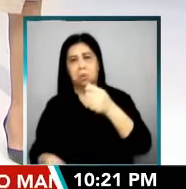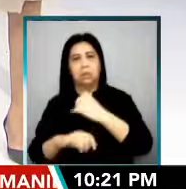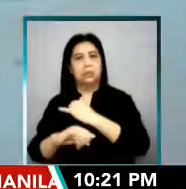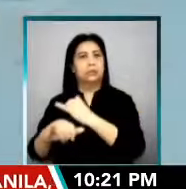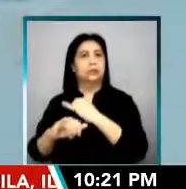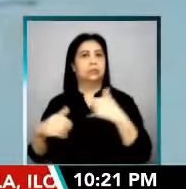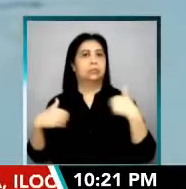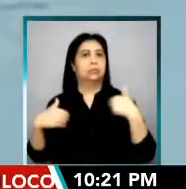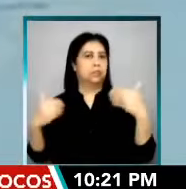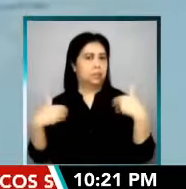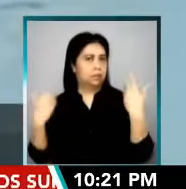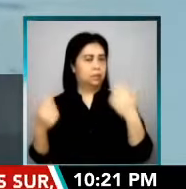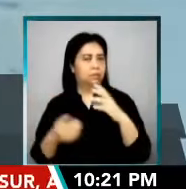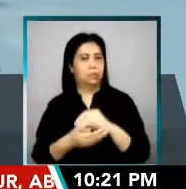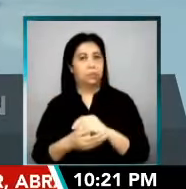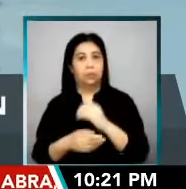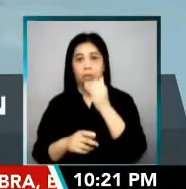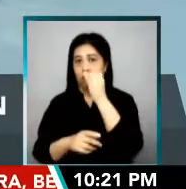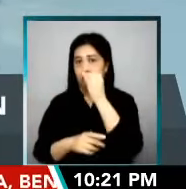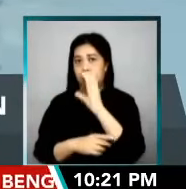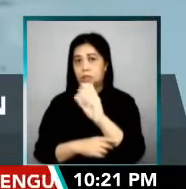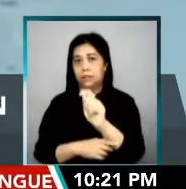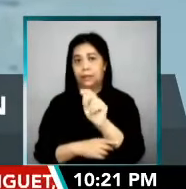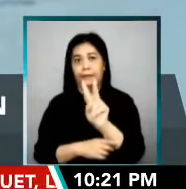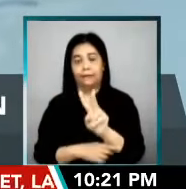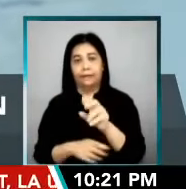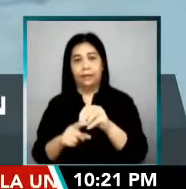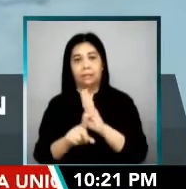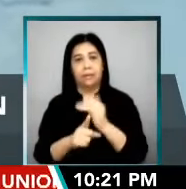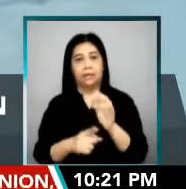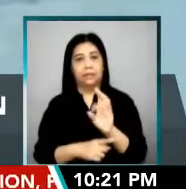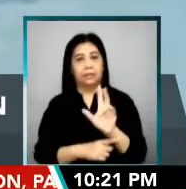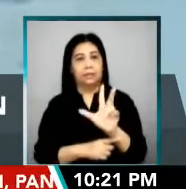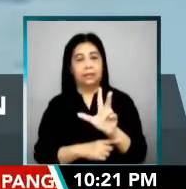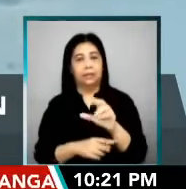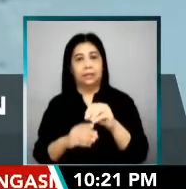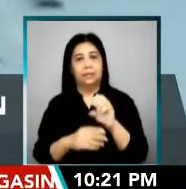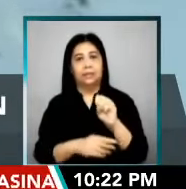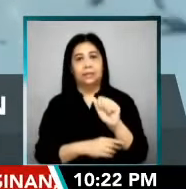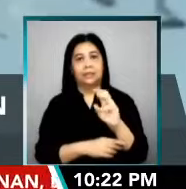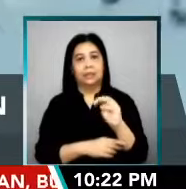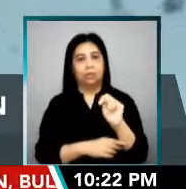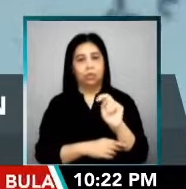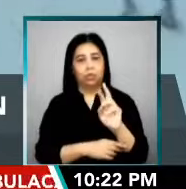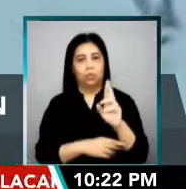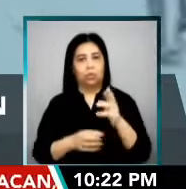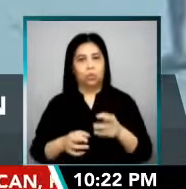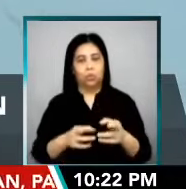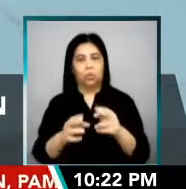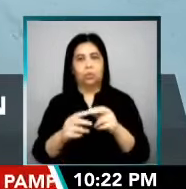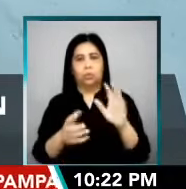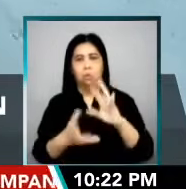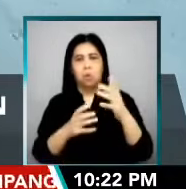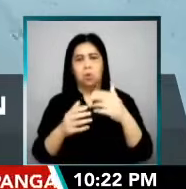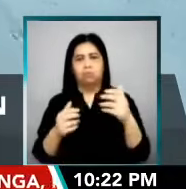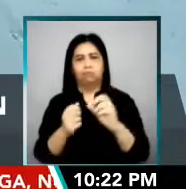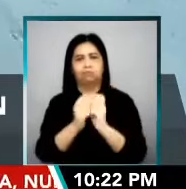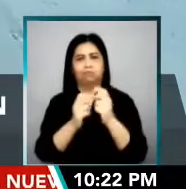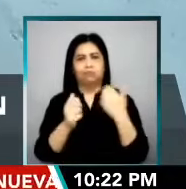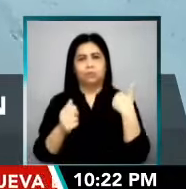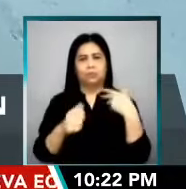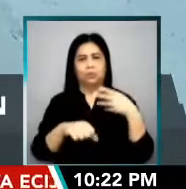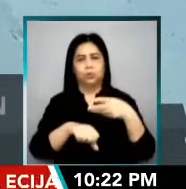edad. Sa kuha ng CCTV sa Barangay 73 sa Samson Road, kita ang rambulan ng mga batang may bitbit ng mga pamalo.